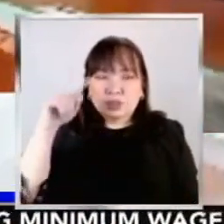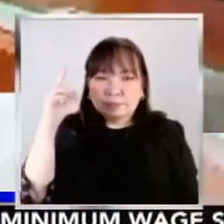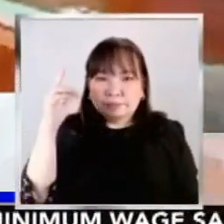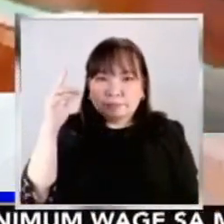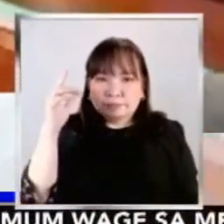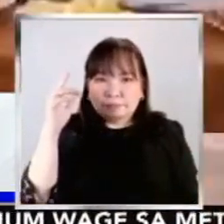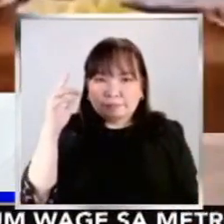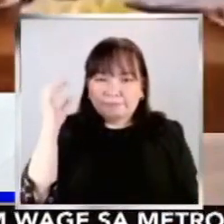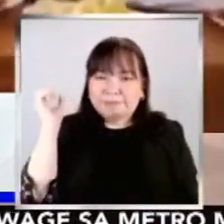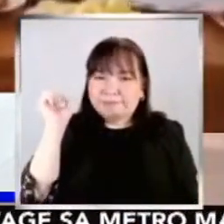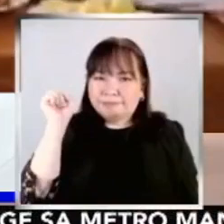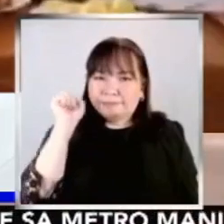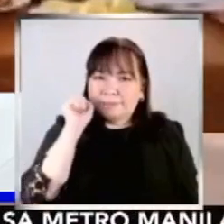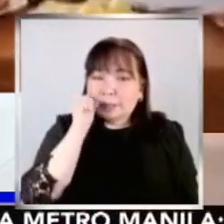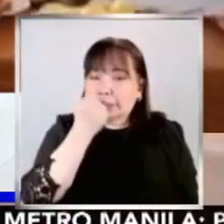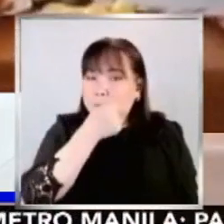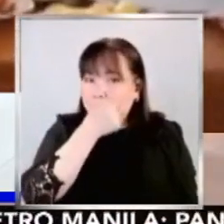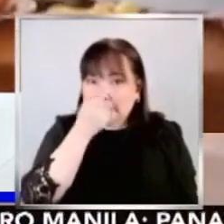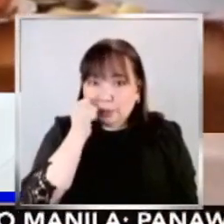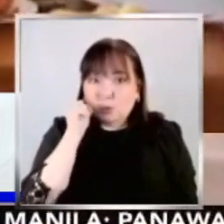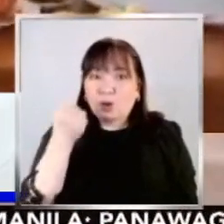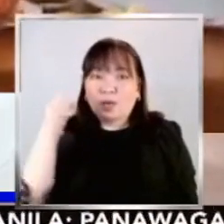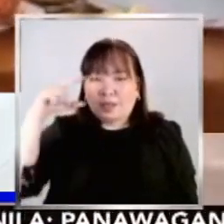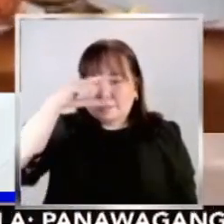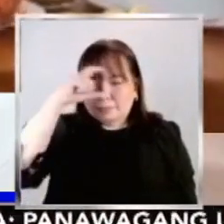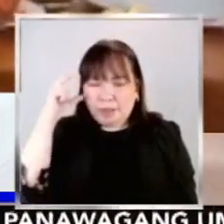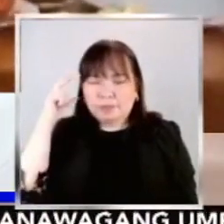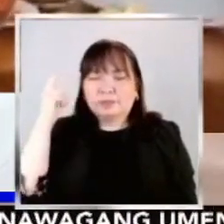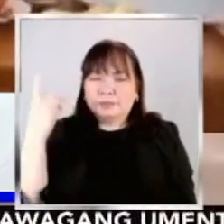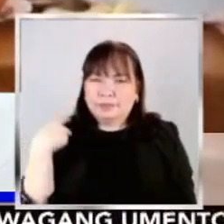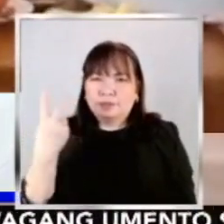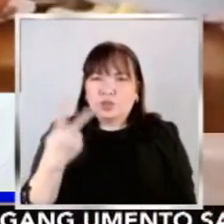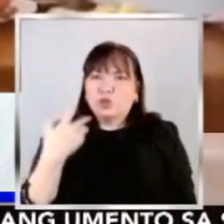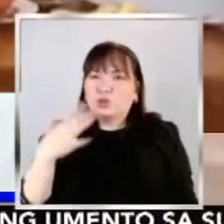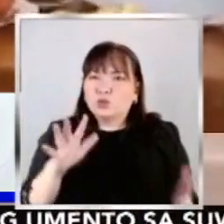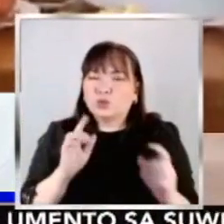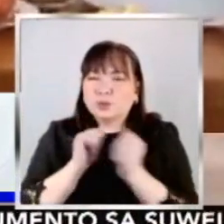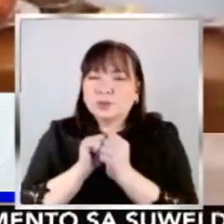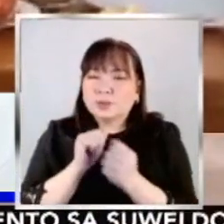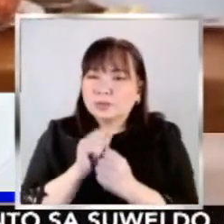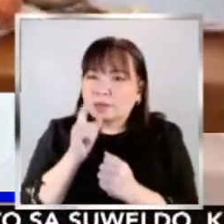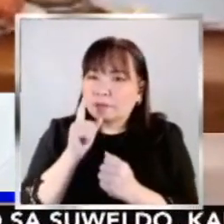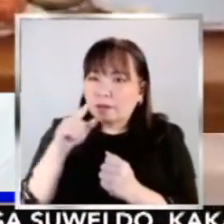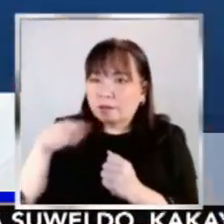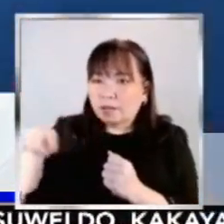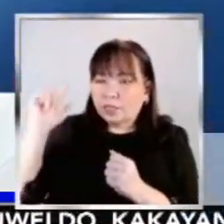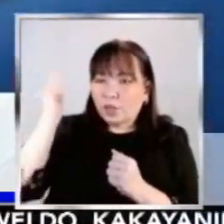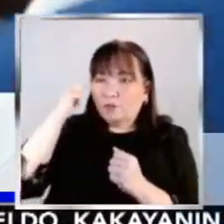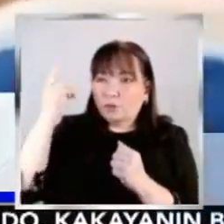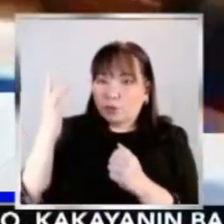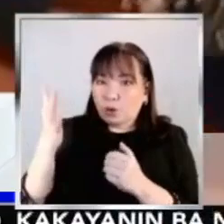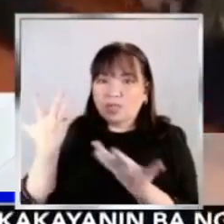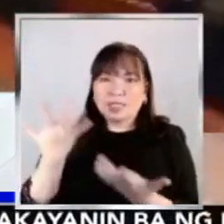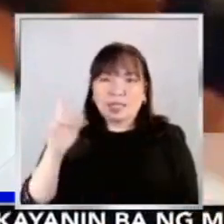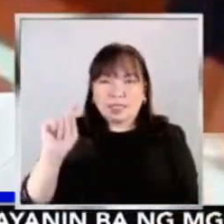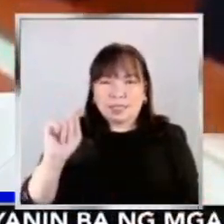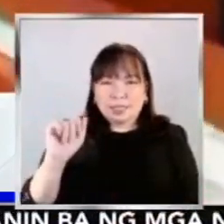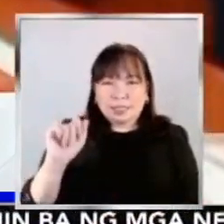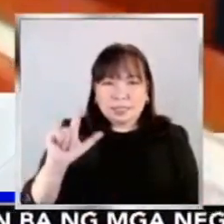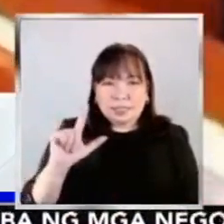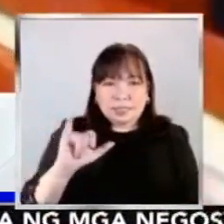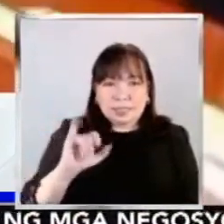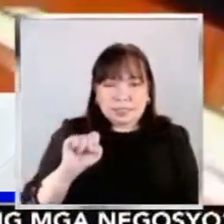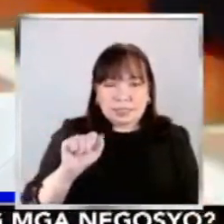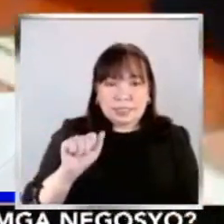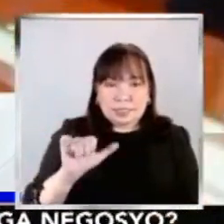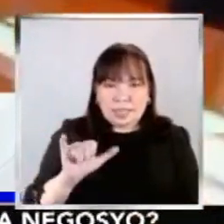senatorial candidate, nakapananghalian nila si Governor Edgardo Taliado sa Governor's Mansion sa bayan ng Talisay. Sa isang maikling press conference